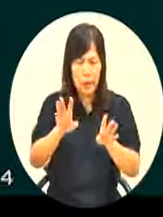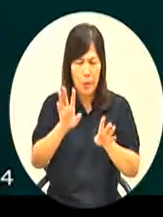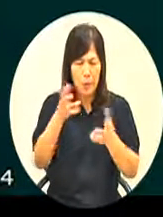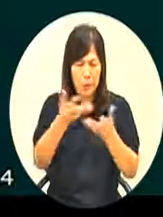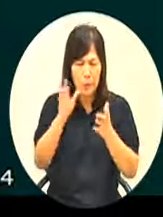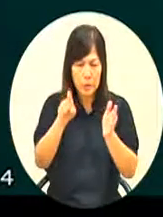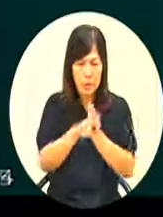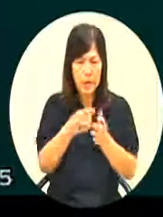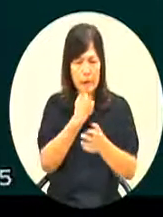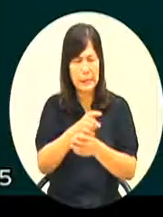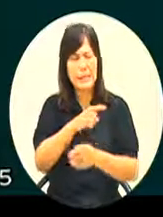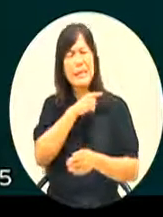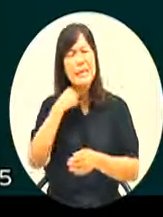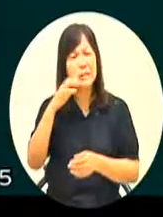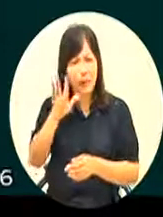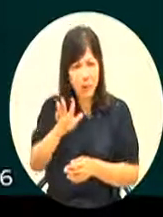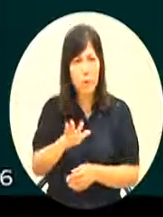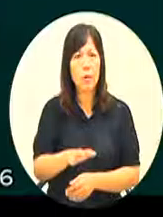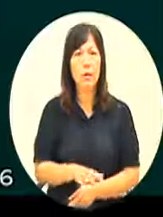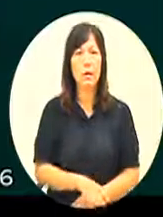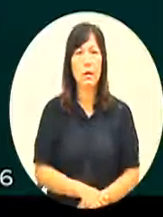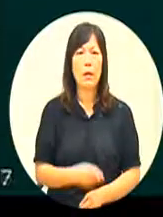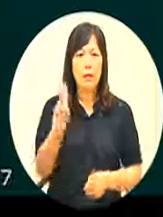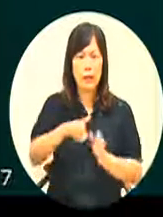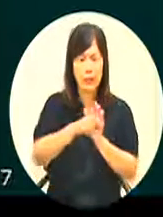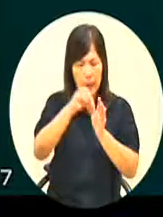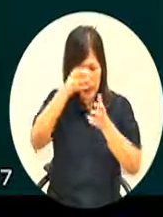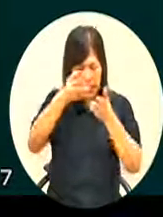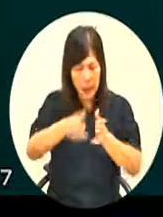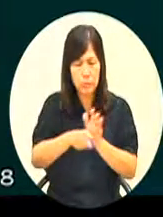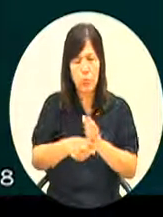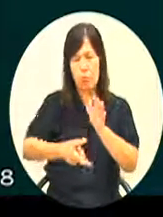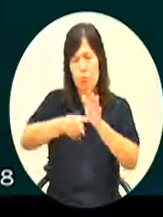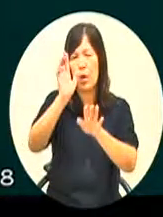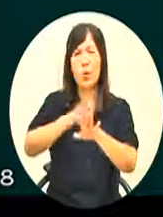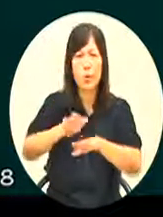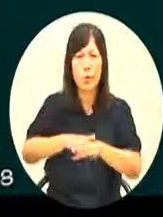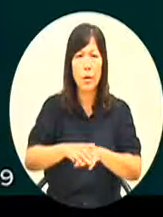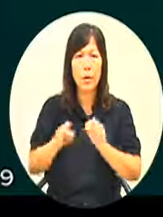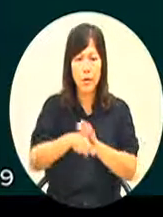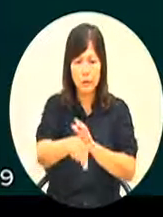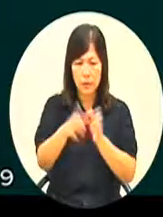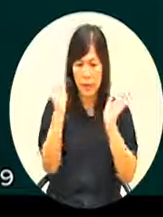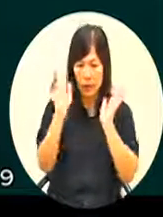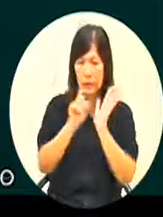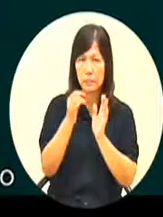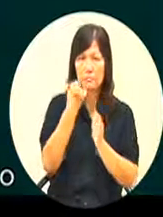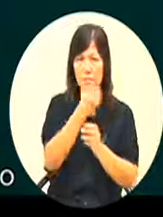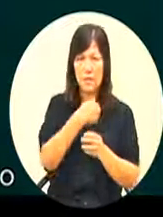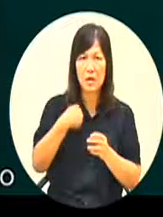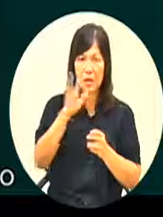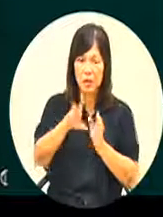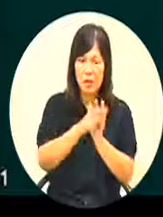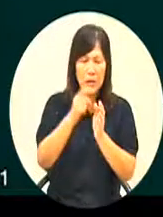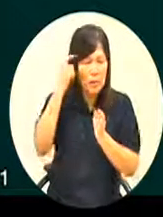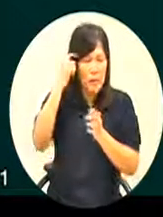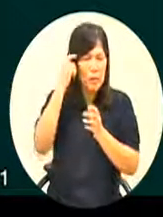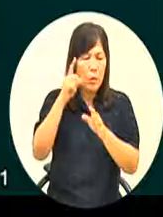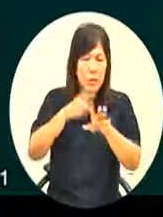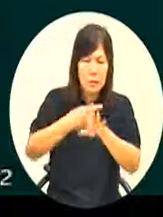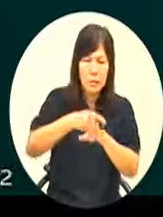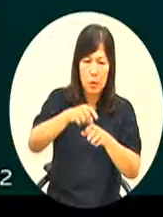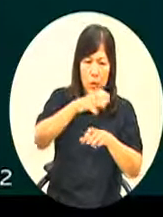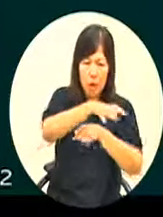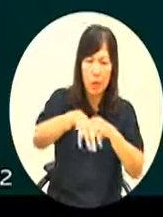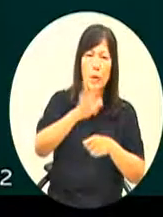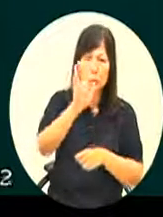自残的现象，就来重视，已经来不及。他可能这个孩子因为……”他已经好不容易习惯那个环境